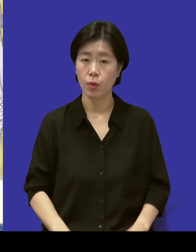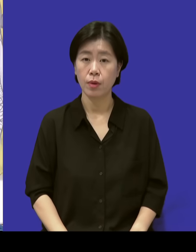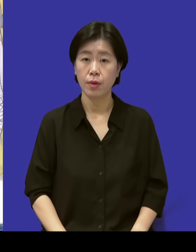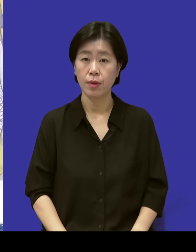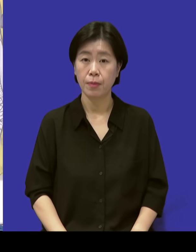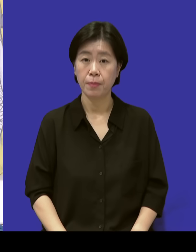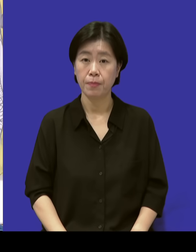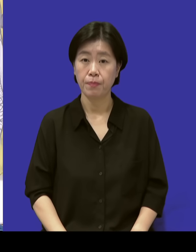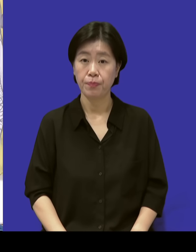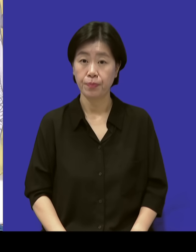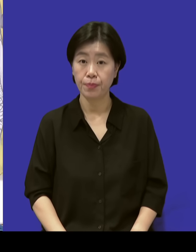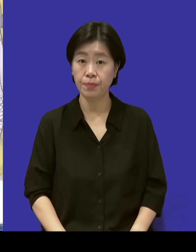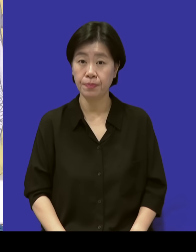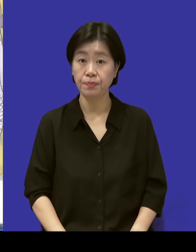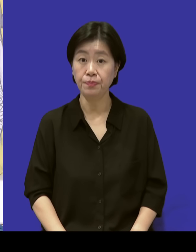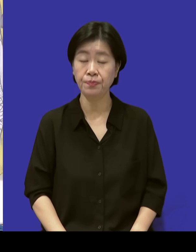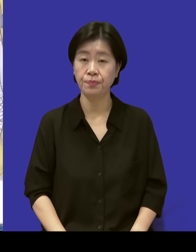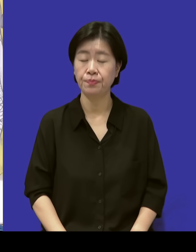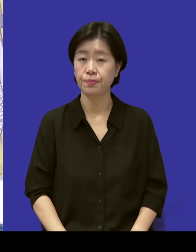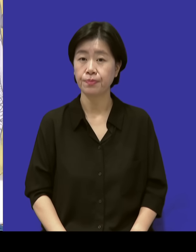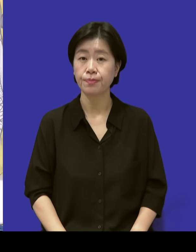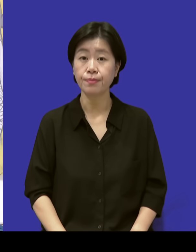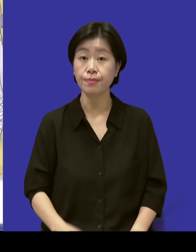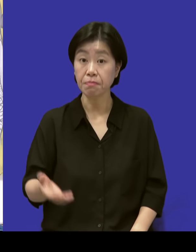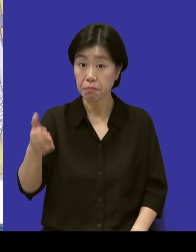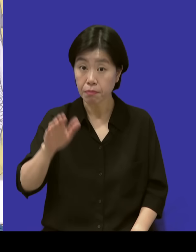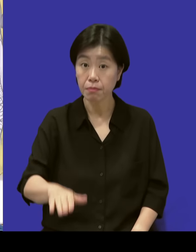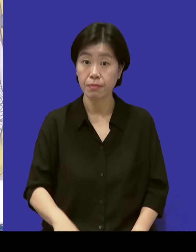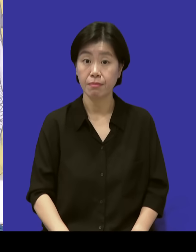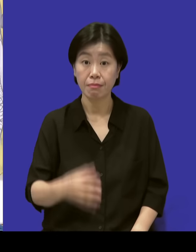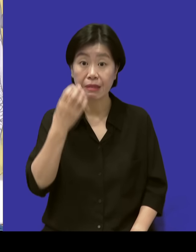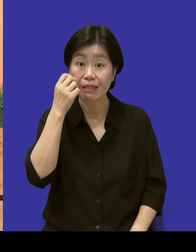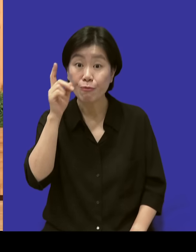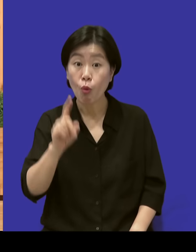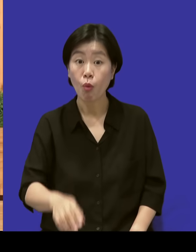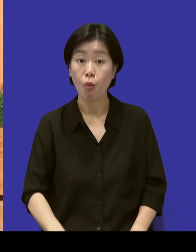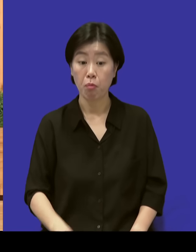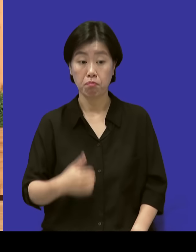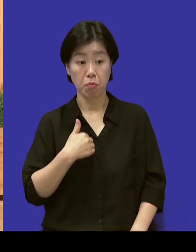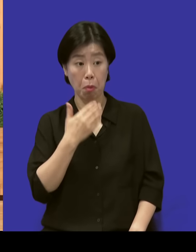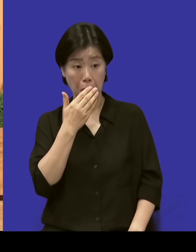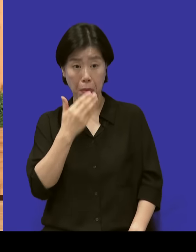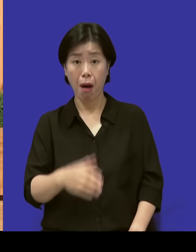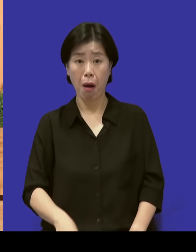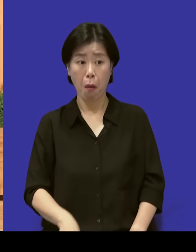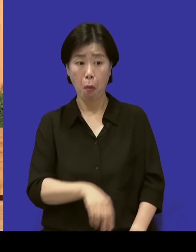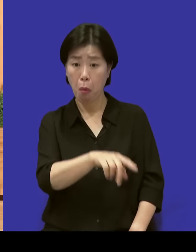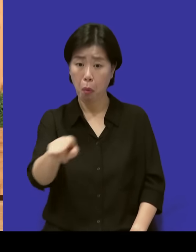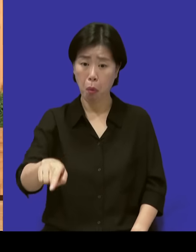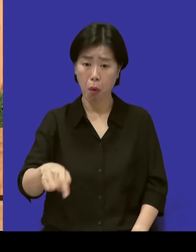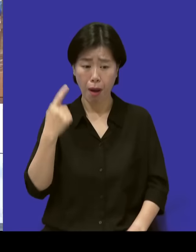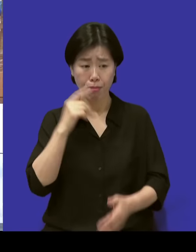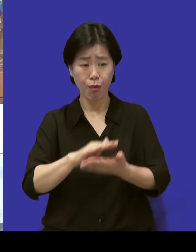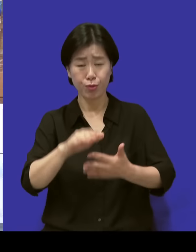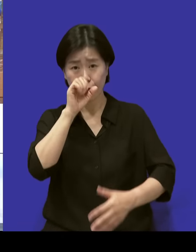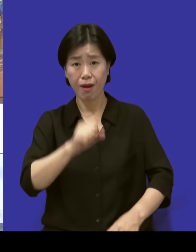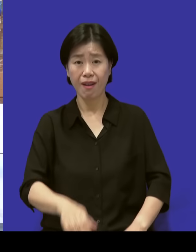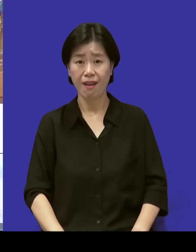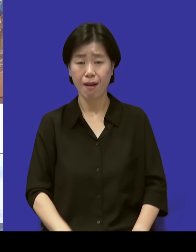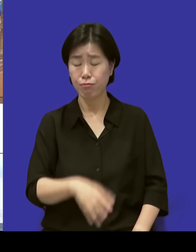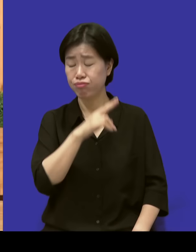네. 독서실에 독방에서 이제 공부하는 것처럼. 그래서 아, 할만하겠네. 네. 그래서 이제 그분이 이제